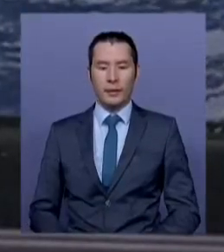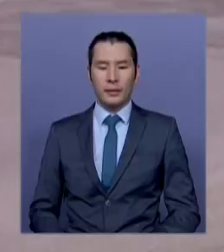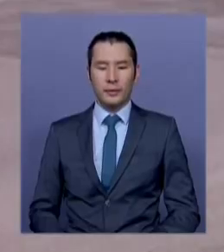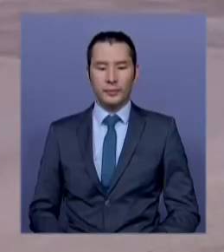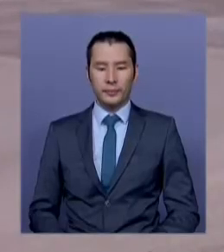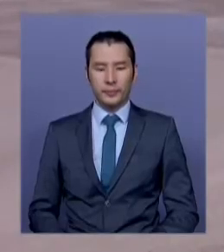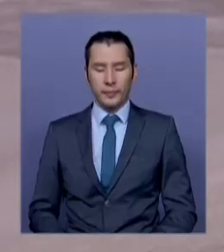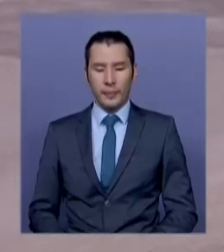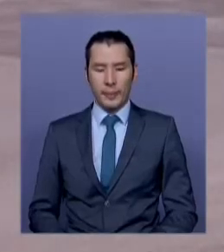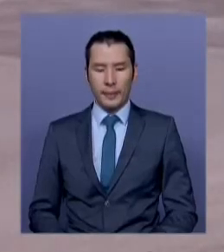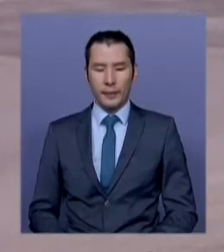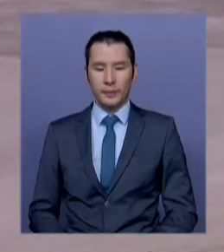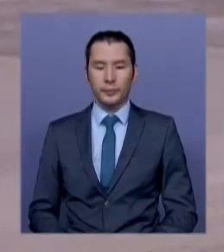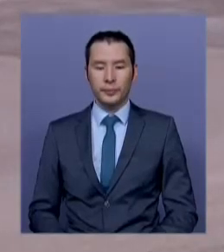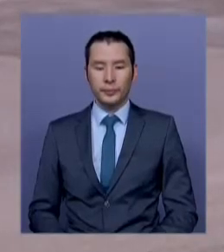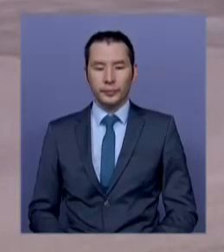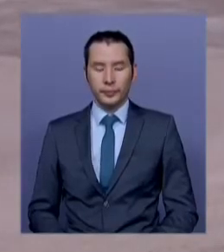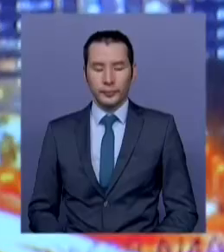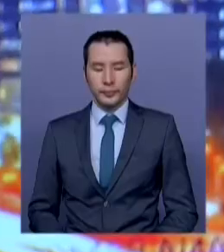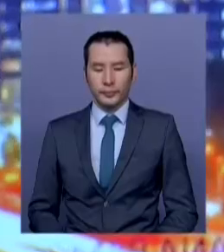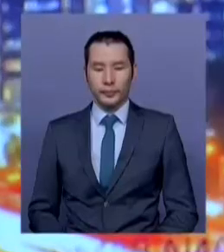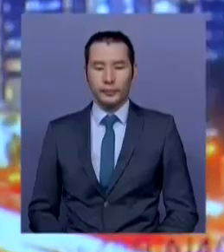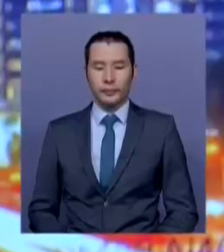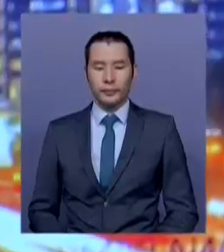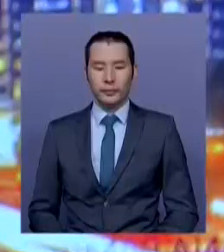Жадыра Омаржан, Арсен Сандыбаев, Алматы телеарнасы.